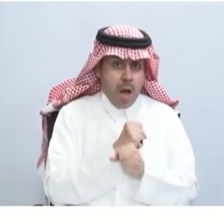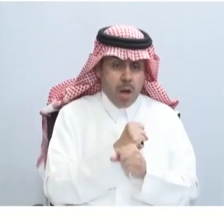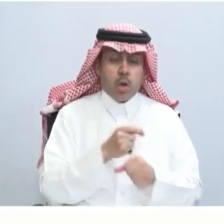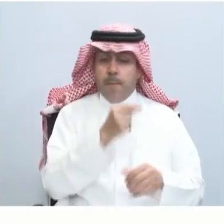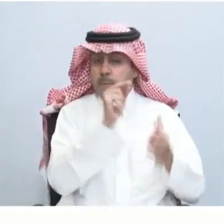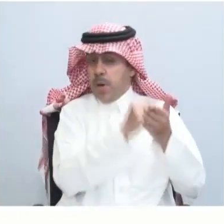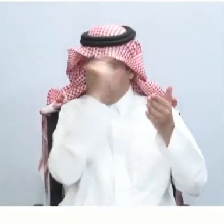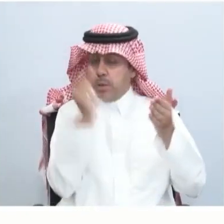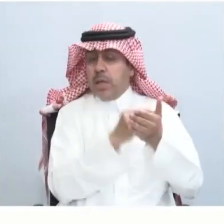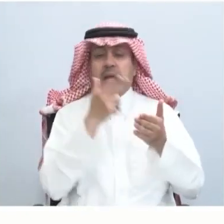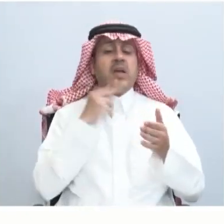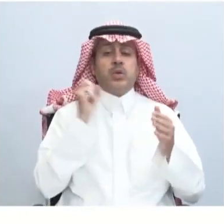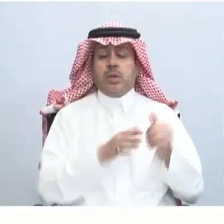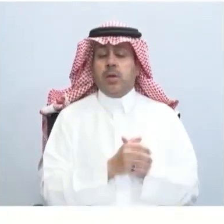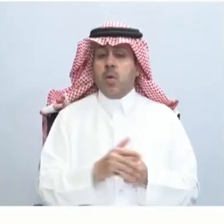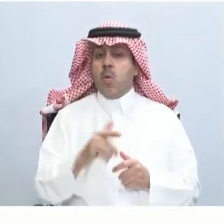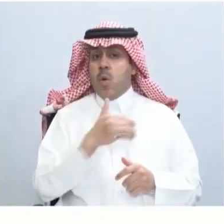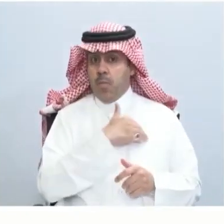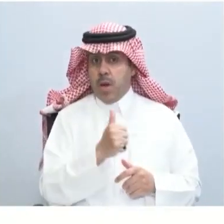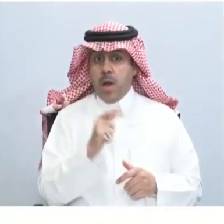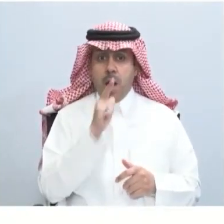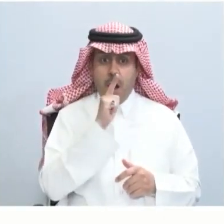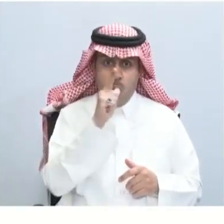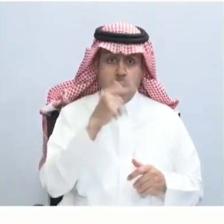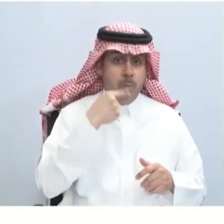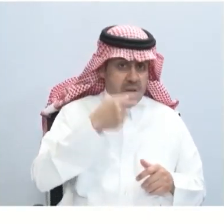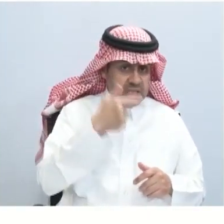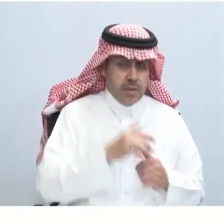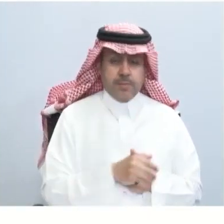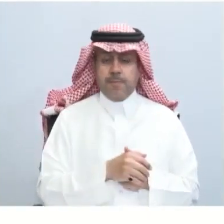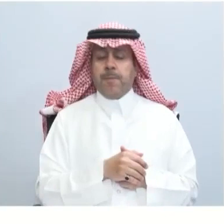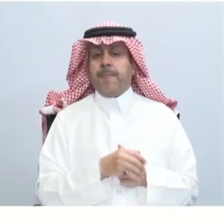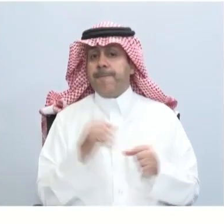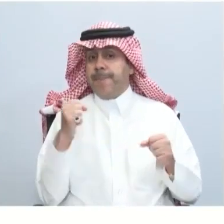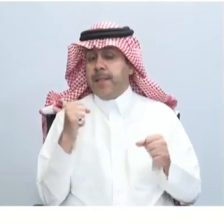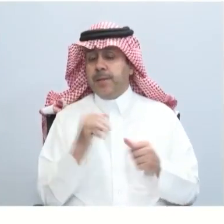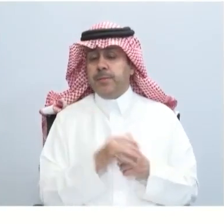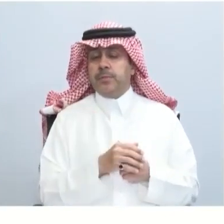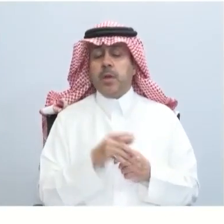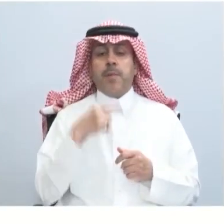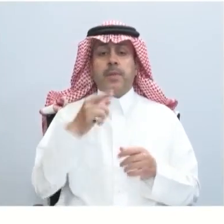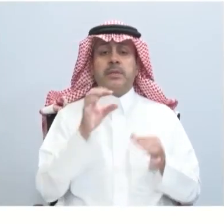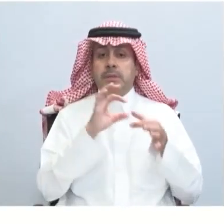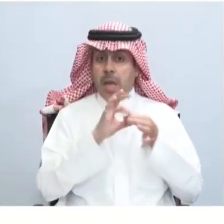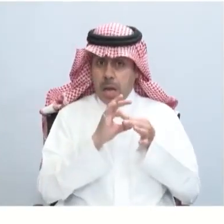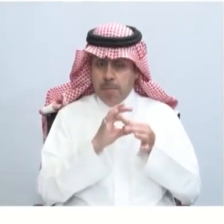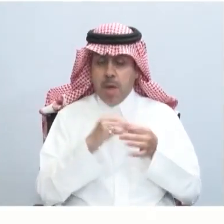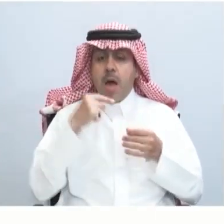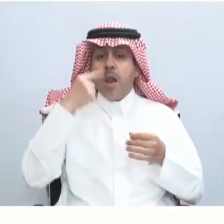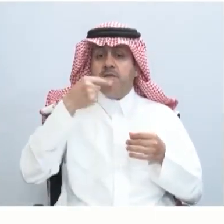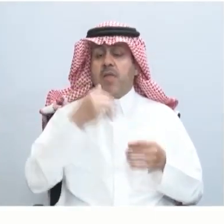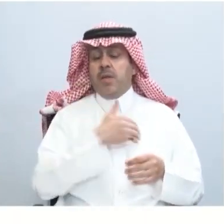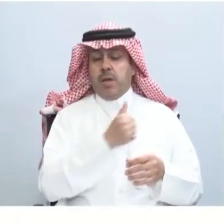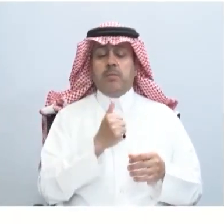وكذلك الايمان قول بماذا باللسان تنطق بالايمان وبكل ما يتعلق بالفاظ الايمان